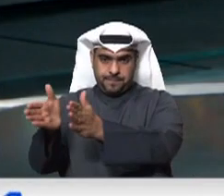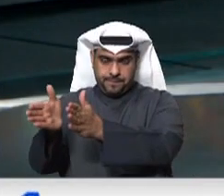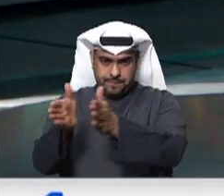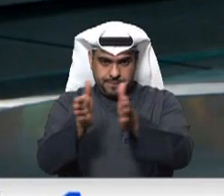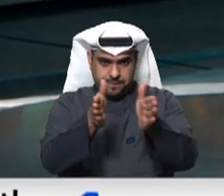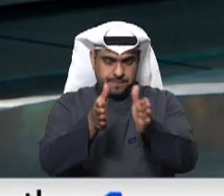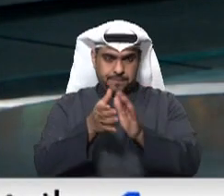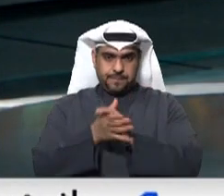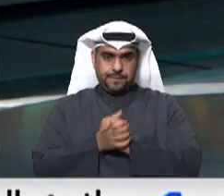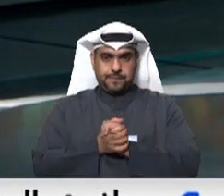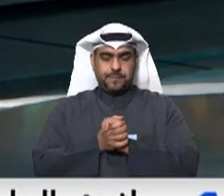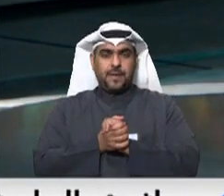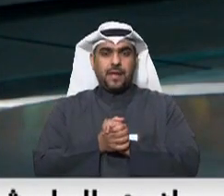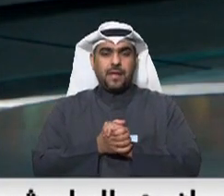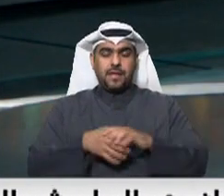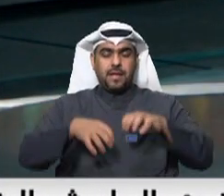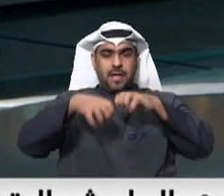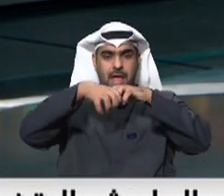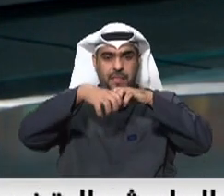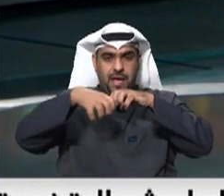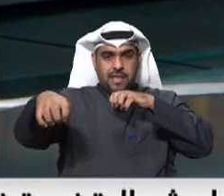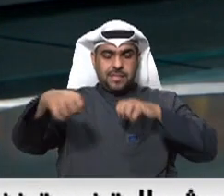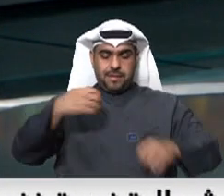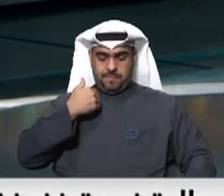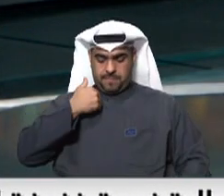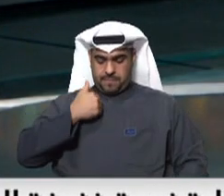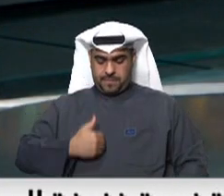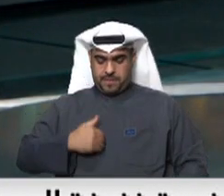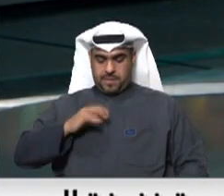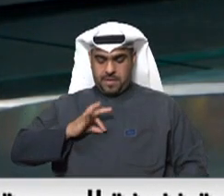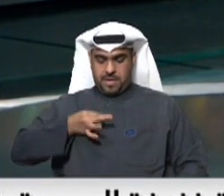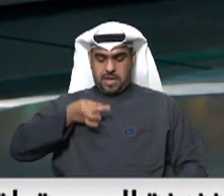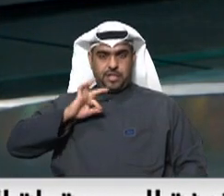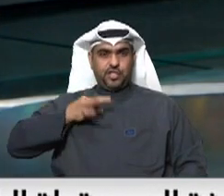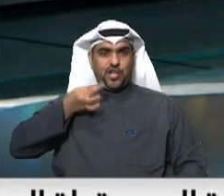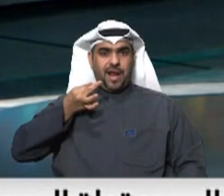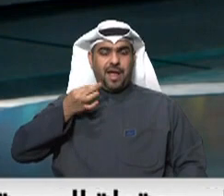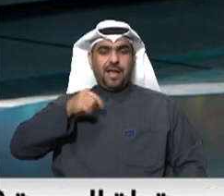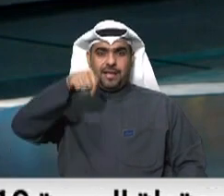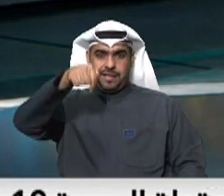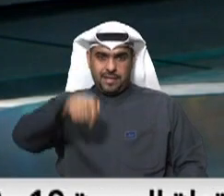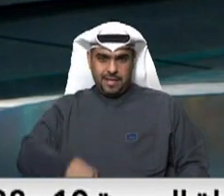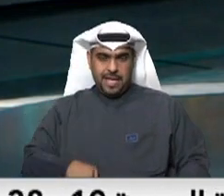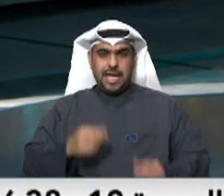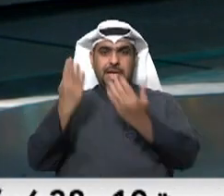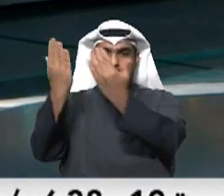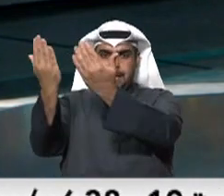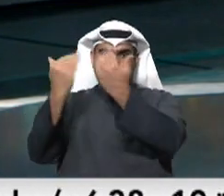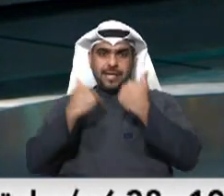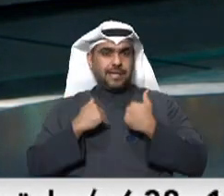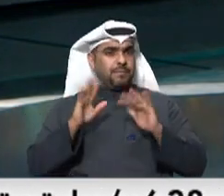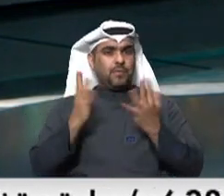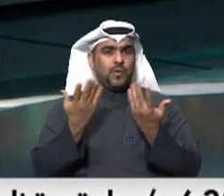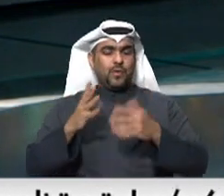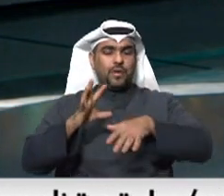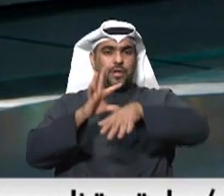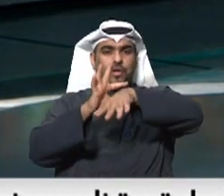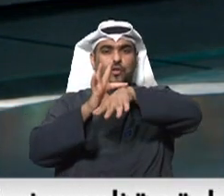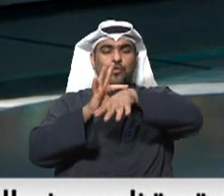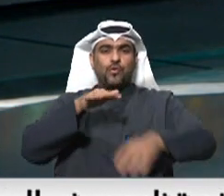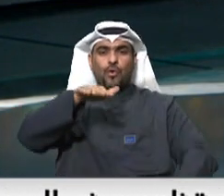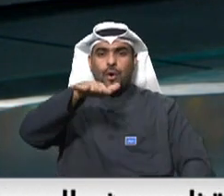استضاف قسم الجراحه في مستشفى الجهراء طبيب الماني زائر وقام باجراء سلسله من العمليات الجراحيه